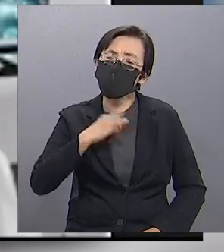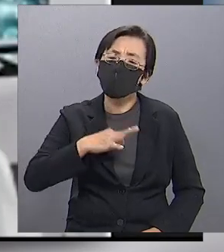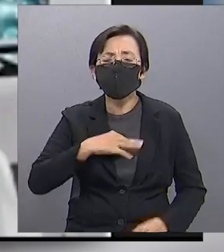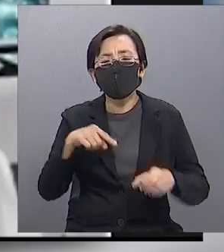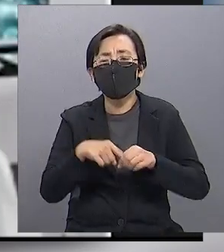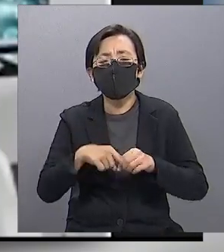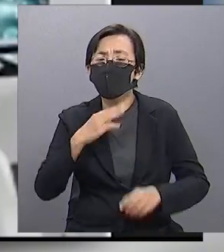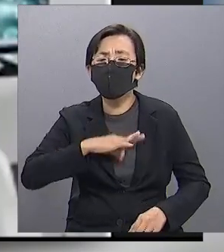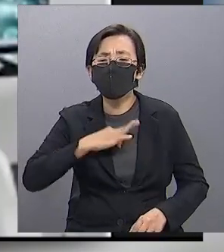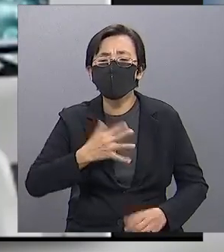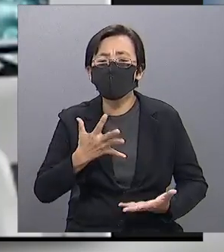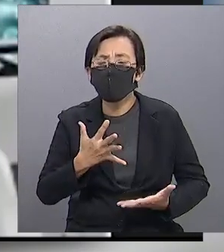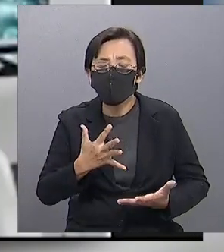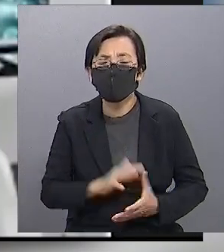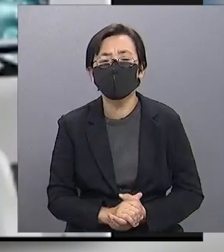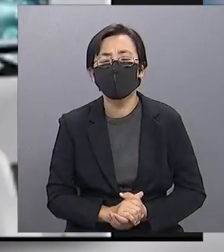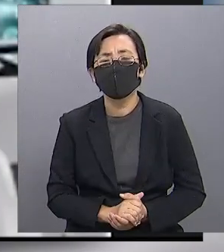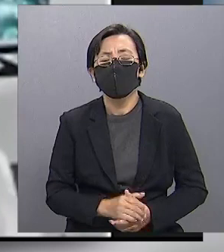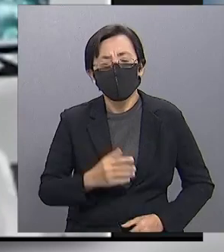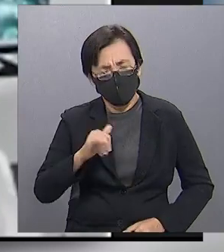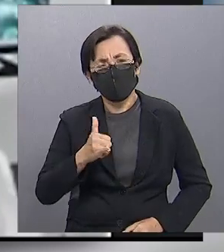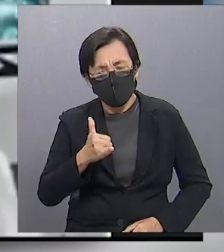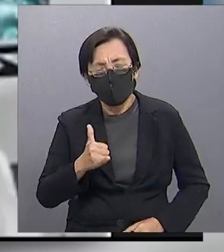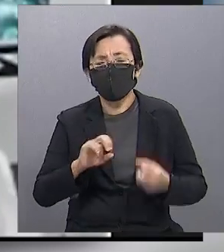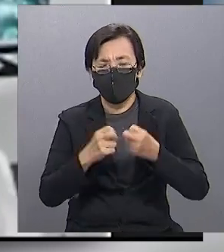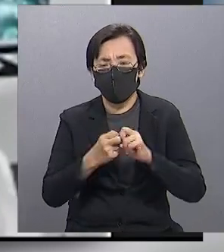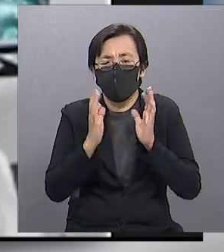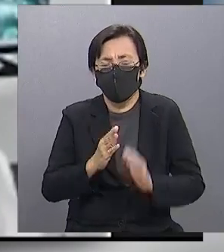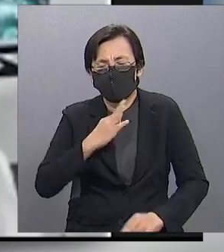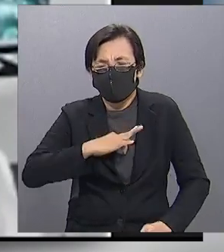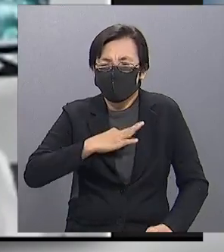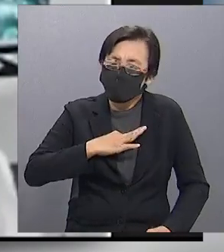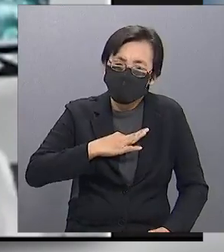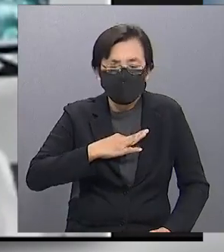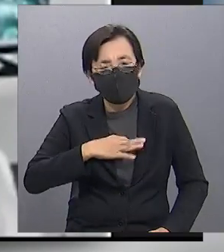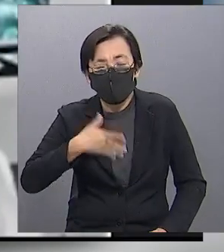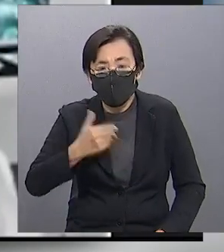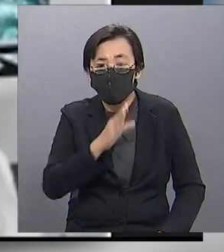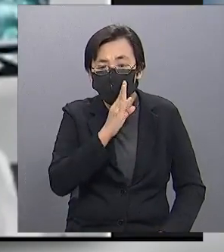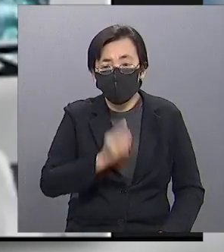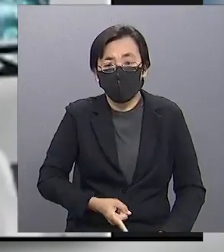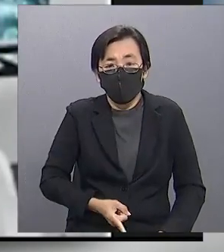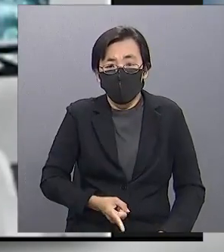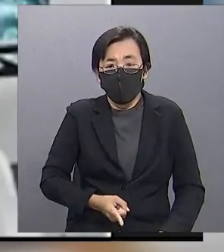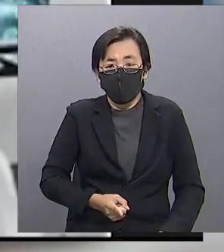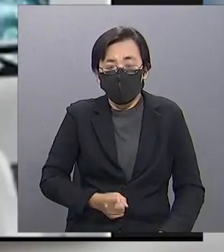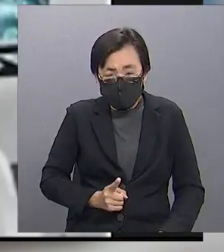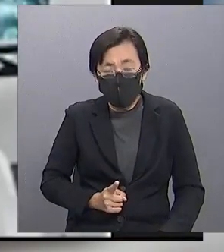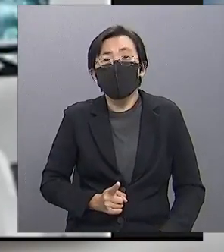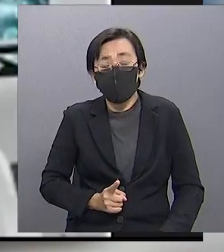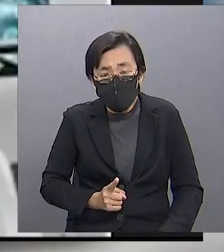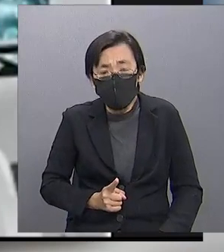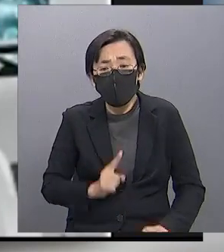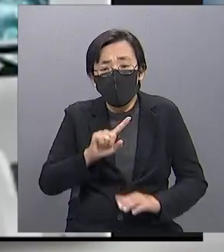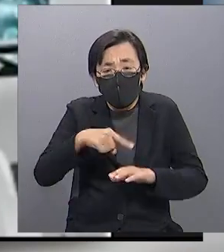ปวดที่มันมีปัญหากับสำหรับพวกนี้ก็คือว่าถ้าองคชาตขยายตัวนานๆ4ชั่วโมงแล้วมันมีผลกับร่างก